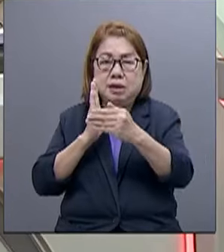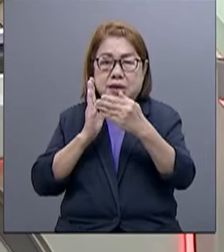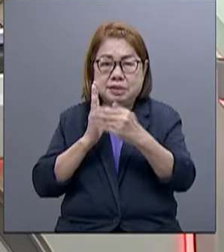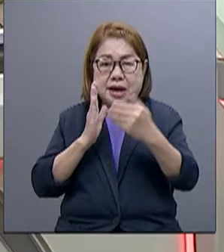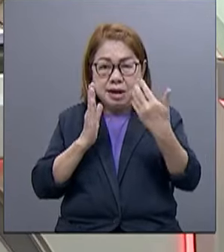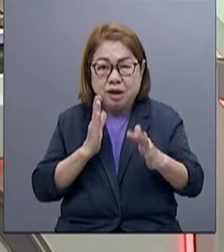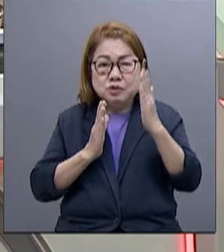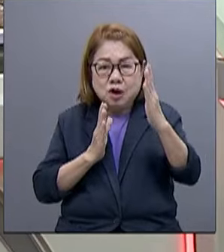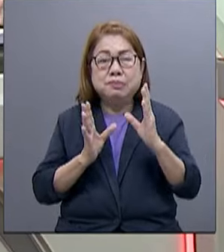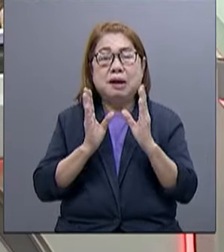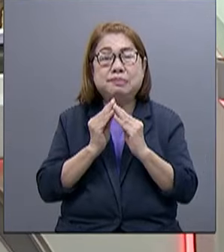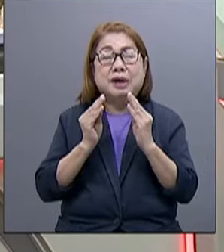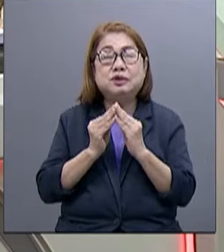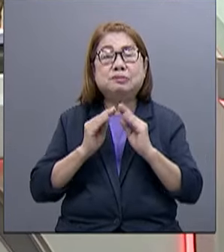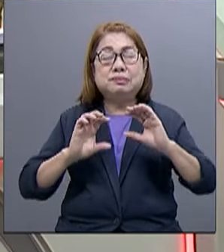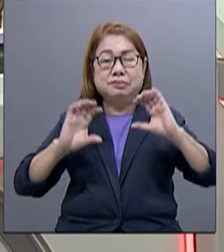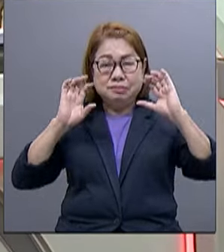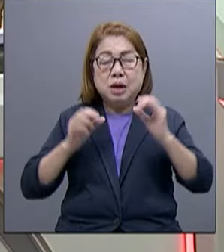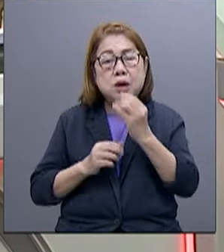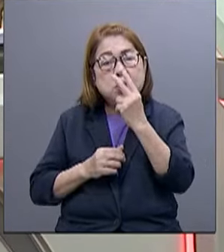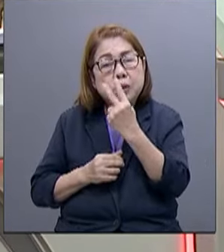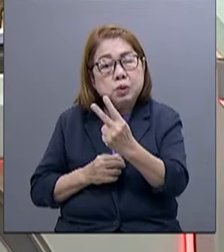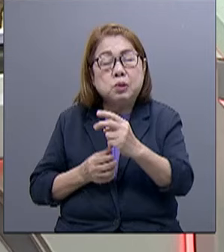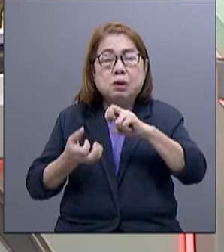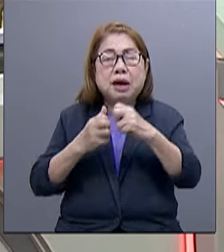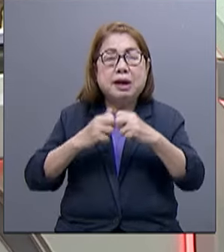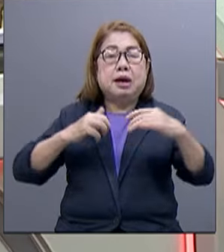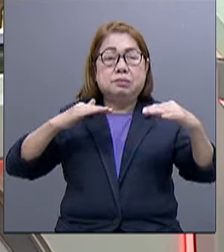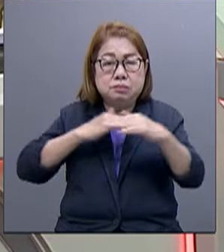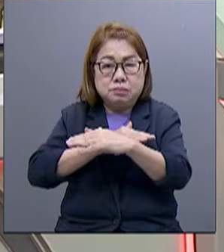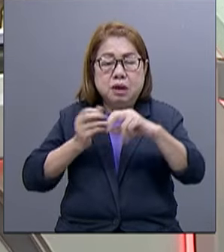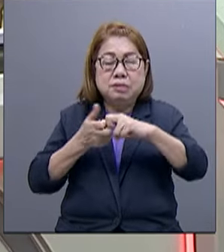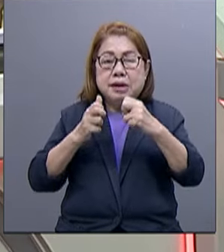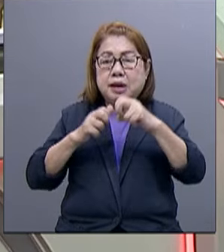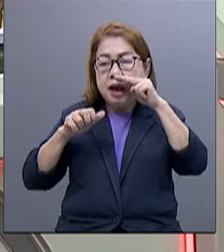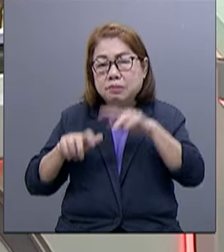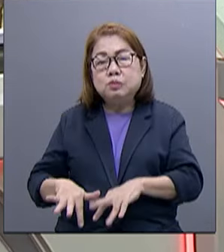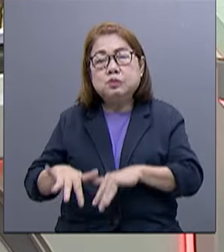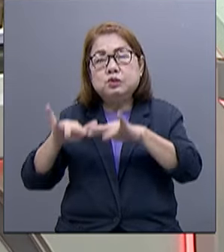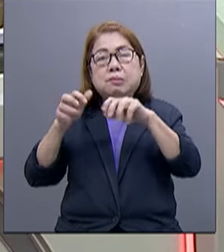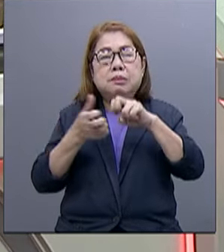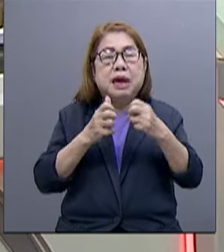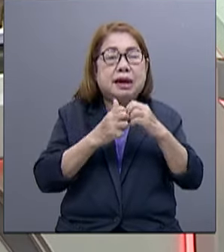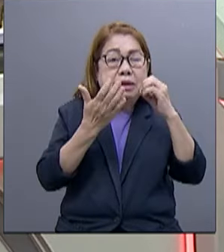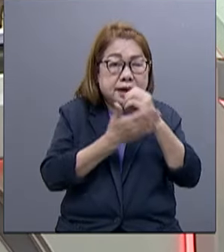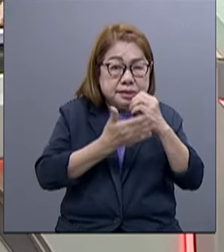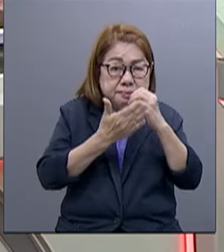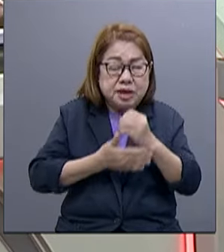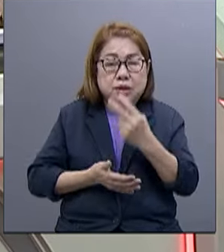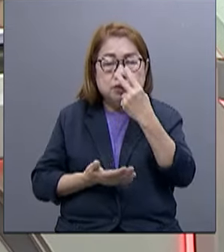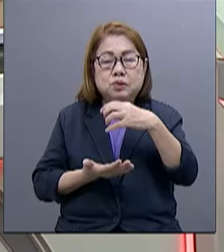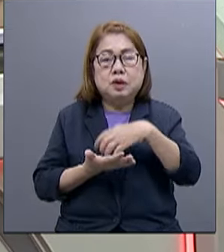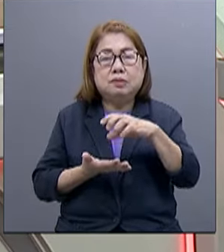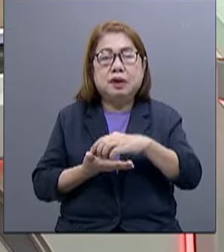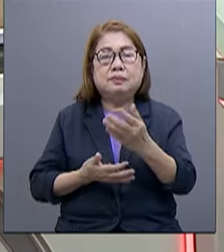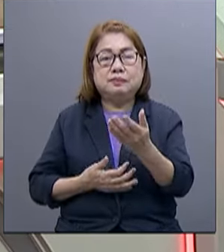นายกรัฐมนตรีไปติดตามการแก้ไขปัญหาด้านคมนาคมน้ำท่วมและรวมไปถึงปัญหายาเสพติดติดตามรายละเอียดเรื่องนี้จากคุณอัช